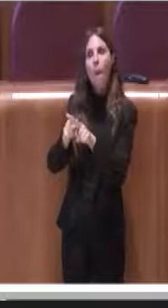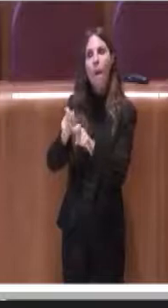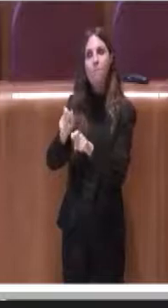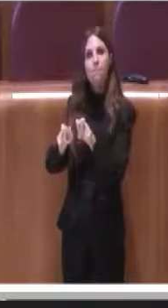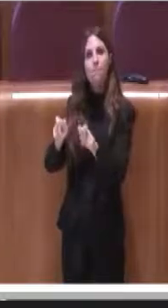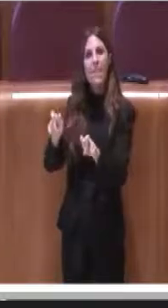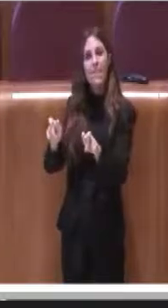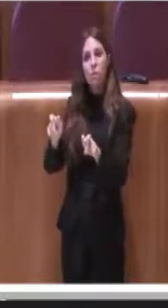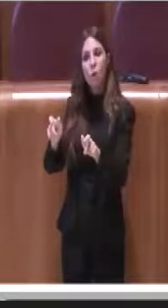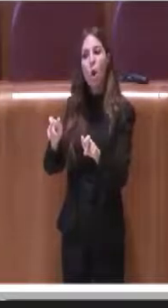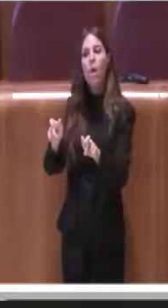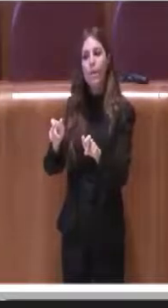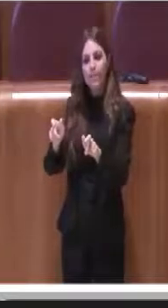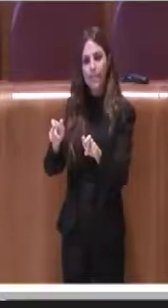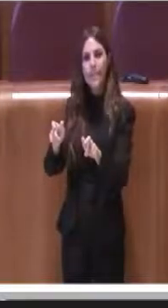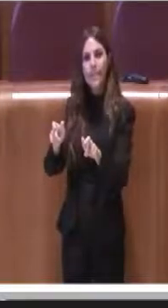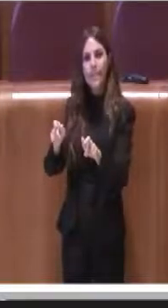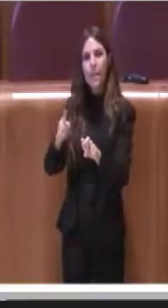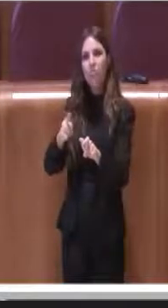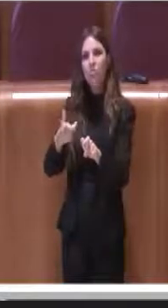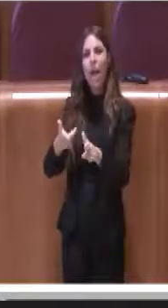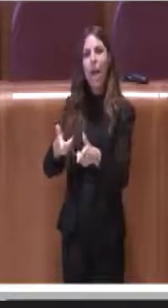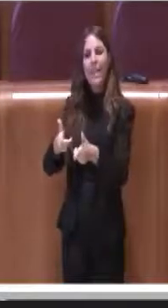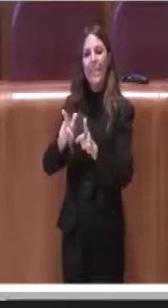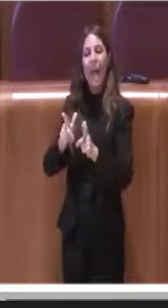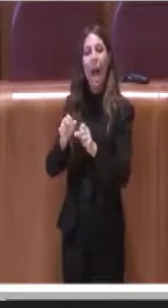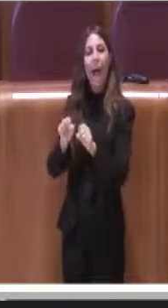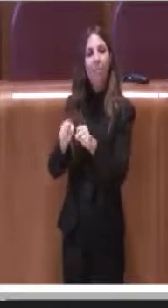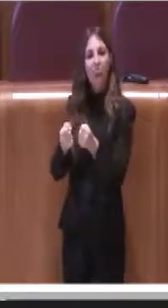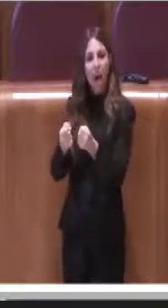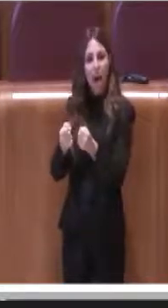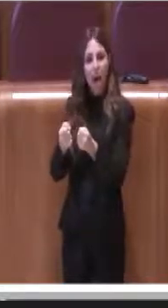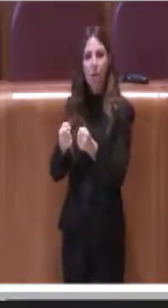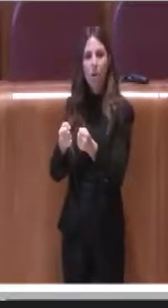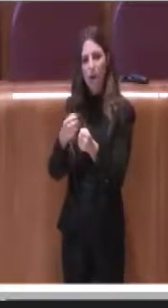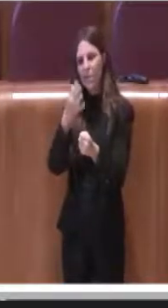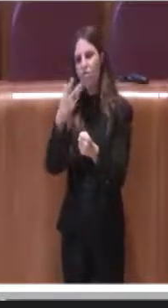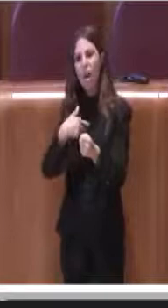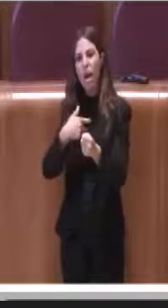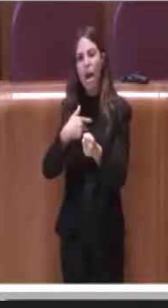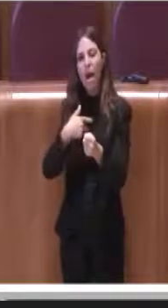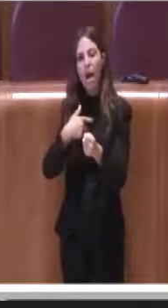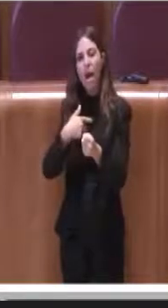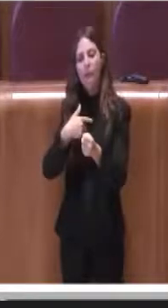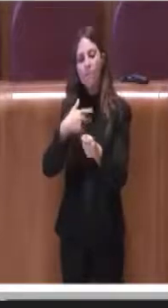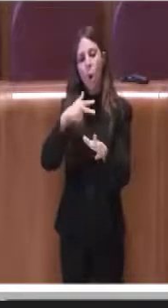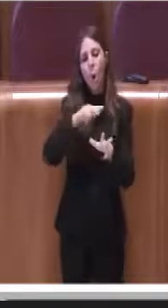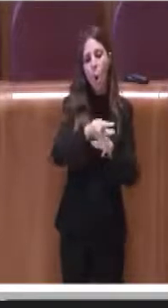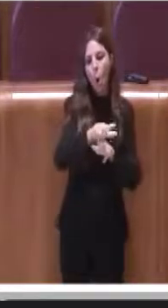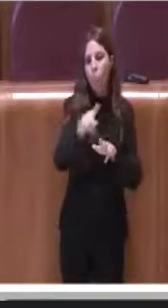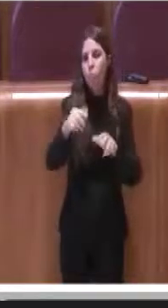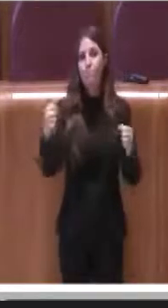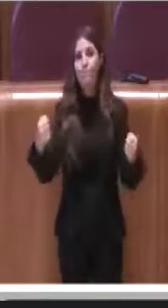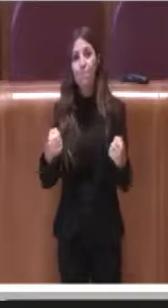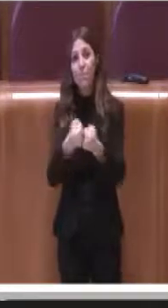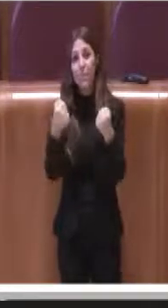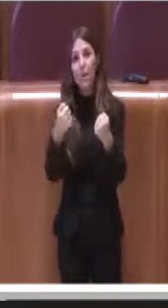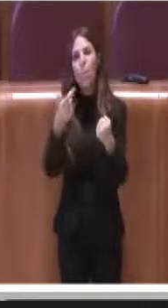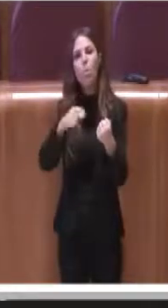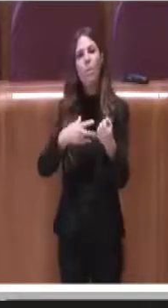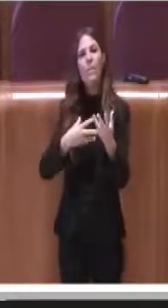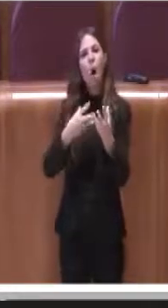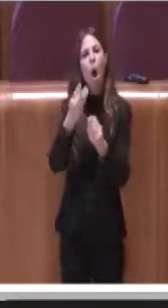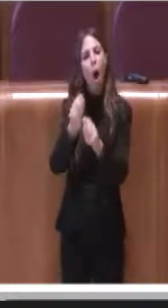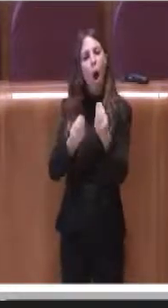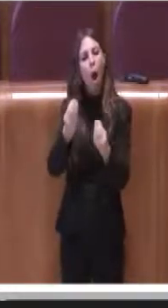che sono state colpite dai comuni, anche avendo degli scontri molto forti con i comuni, perché sembra poi che gli enti locali